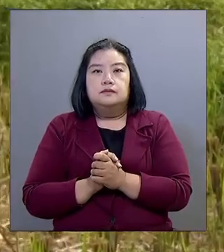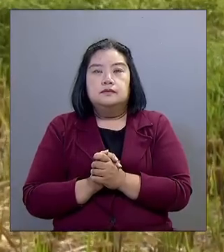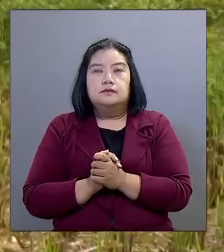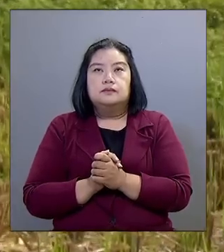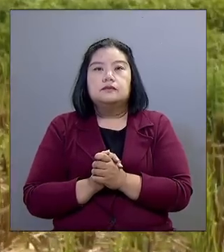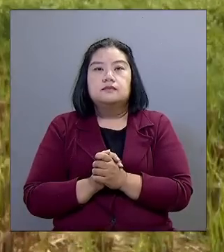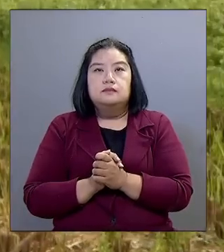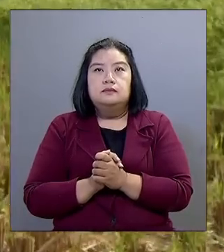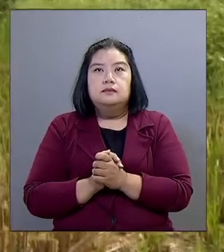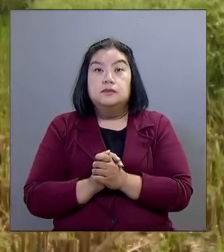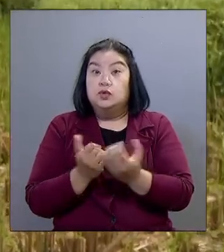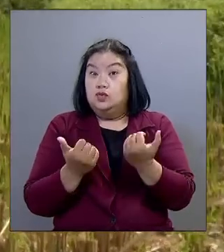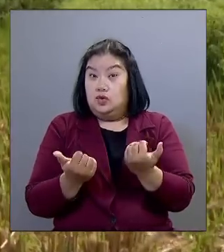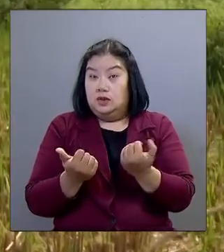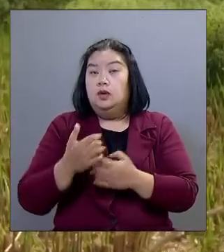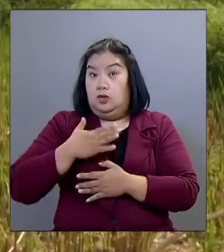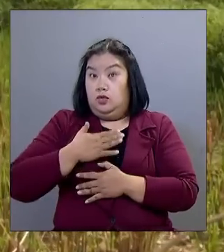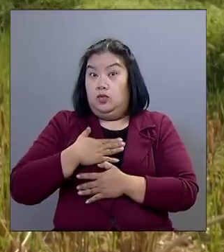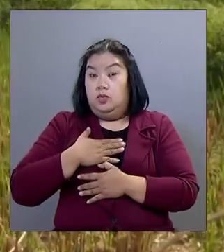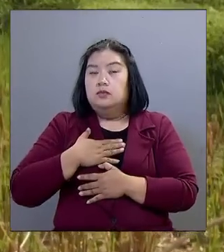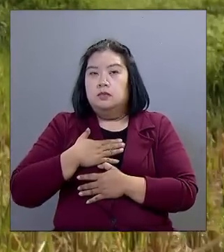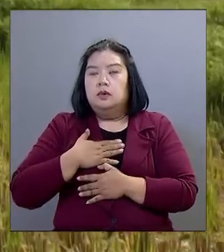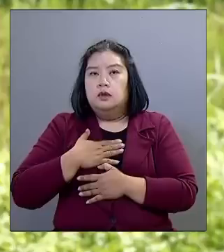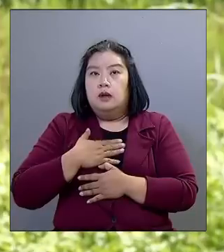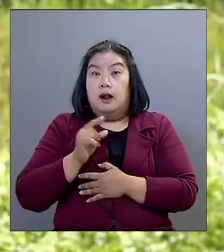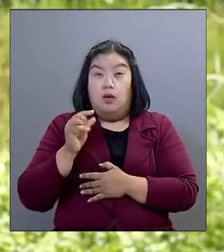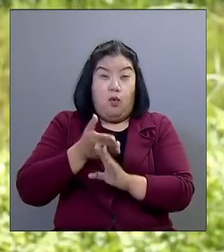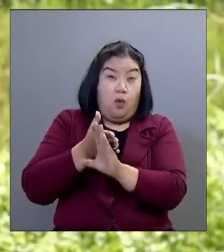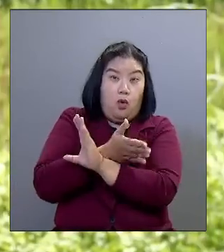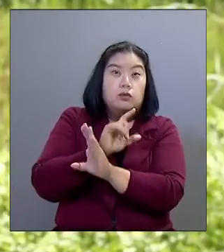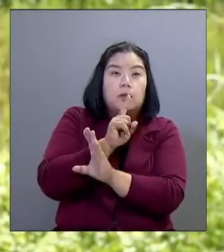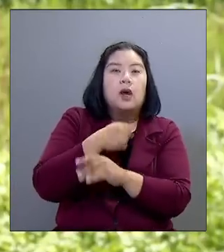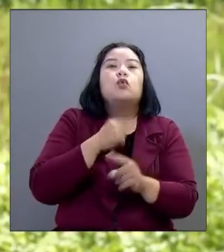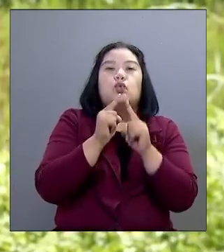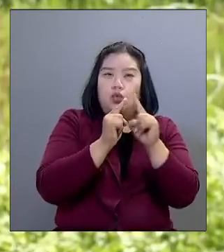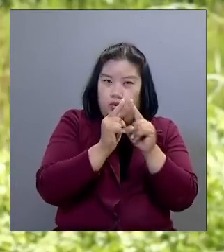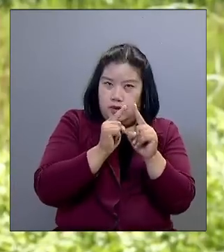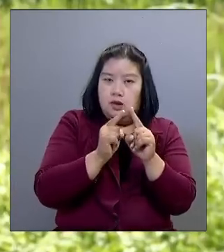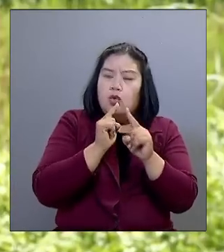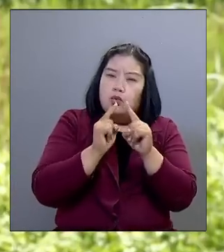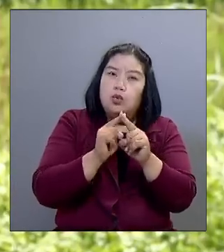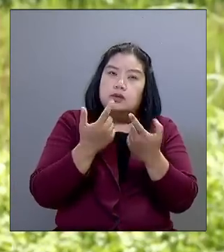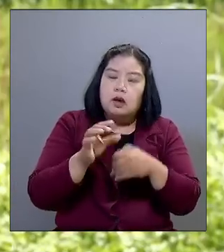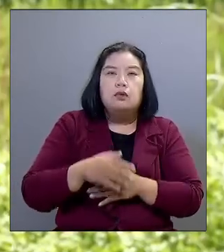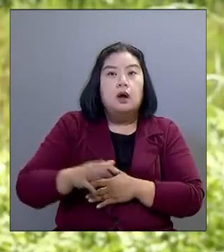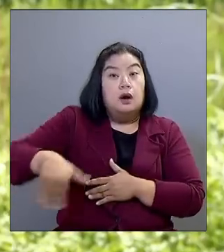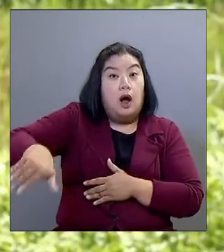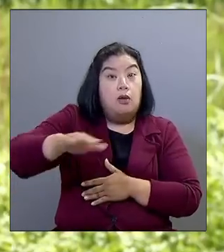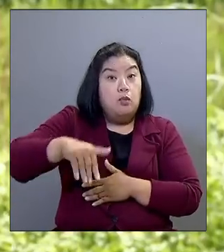ก็ก่อนที่จะเข้ามาร่วมต้องคุยเบื้องต้นเนาะตั้งแต่เริ่มต้นมาคือวิถีชีวิตของที่นี่เ